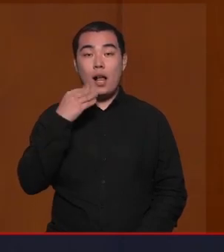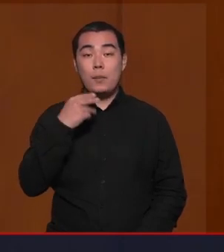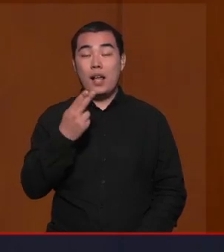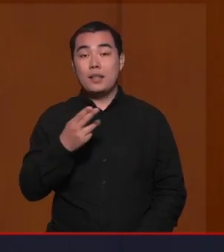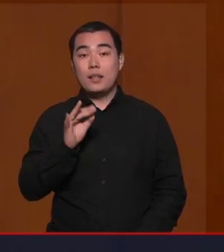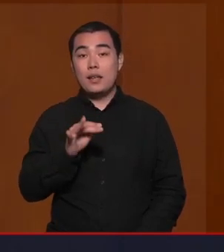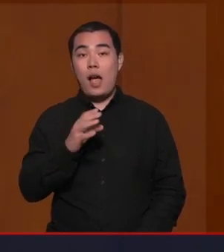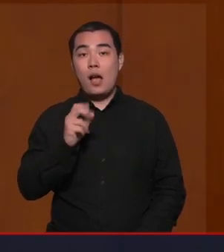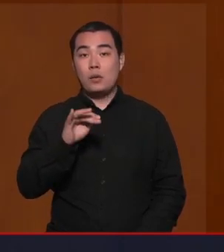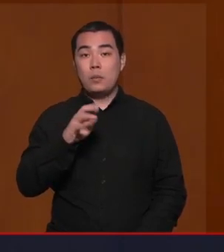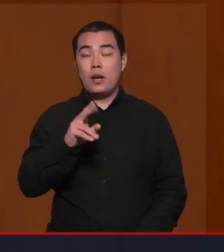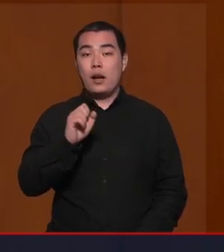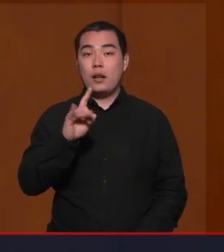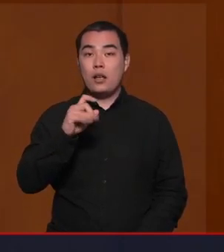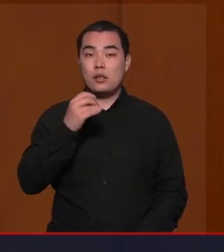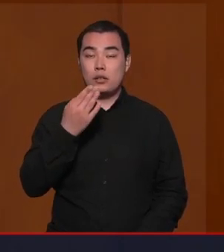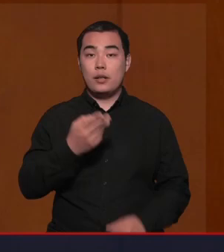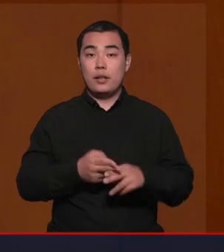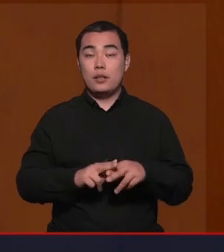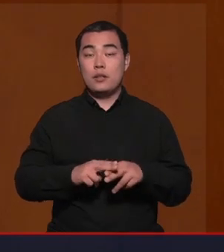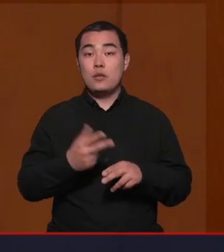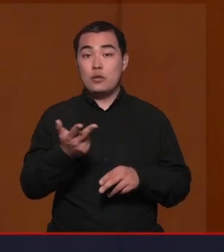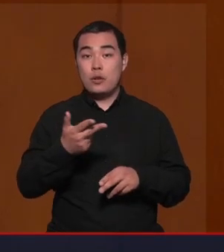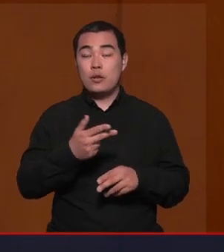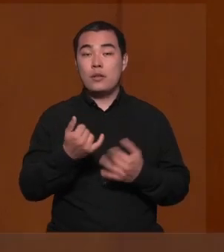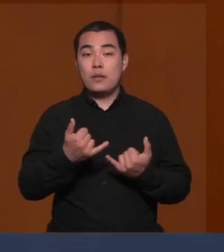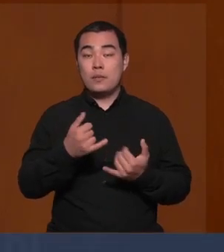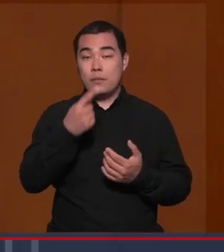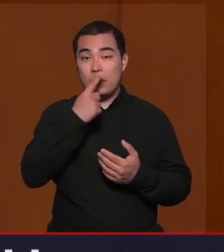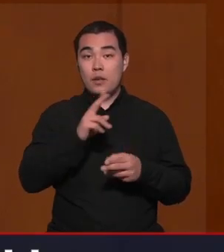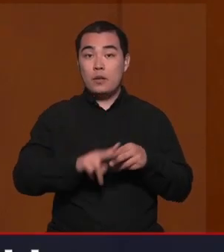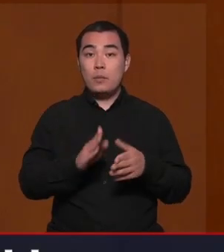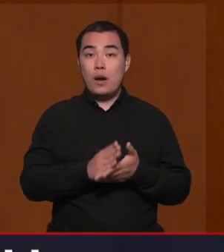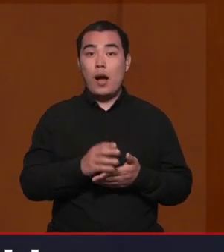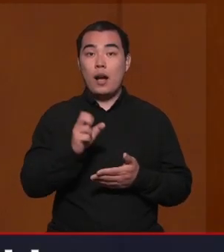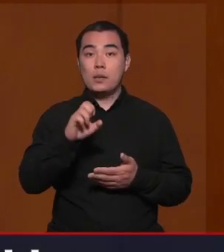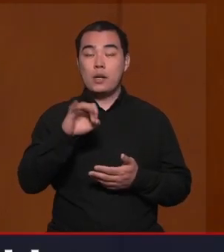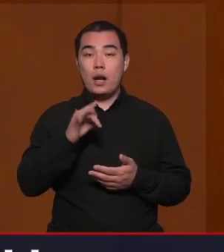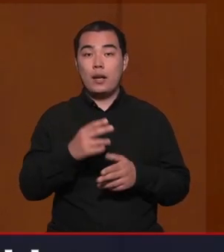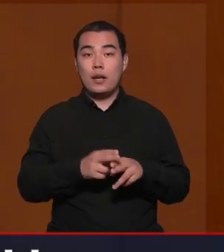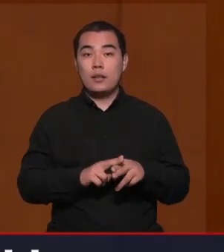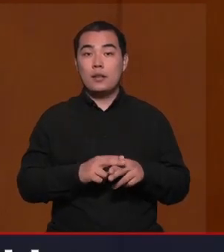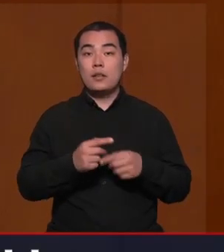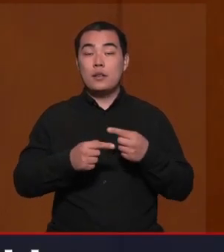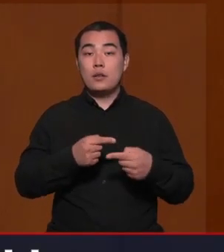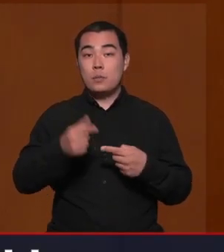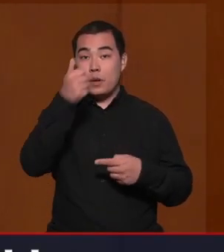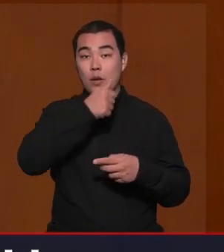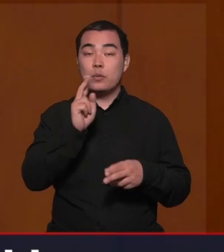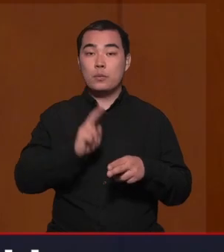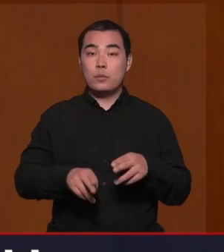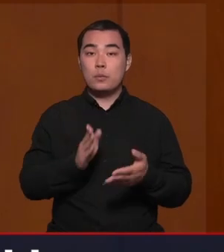арасы, Ақтөбе-Қандыағаш. Осы үш жол биыл бітеді. Қалбатау мен Майқапшағай арасындағы жол биыл бітпейді. Оны бұдан бұрында айтқанбыз, ол тек